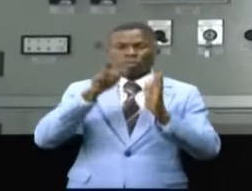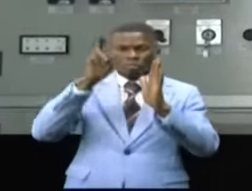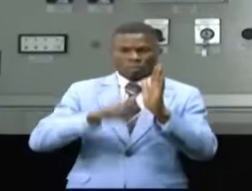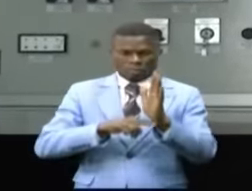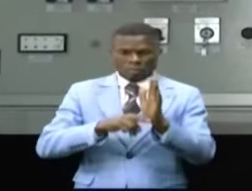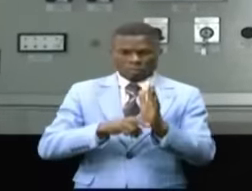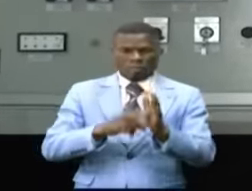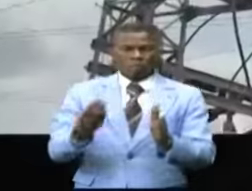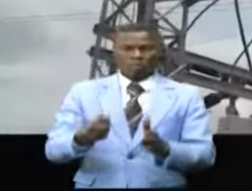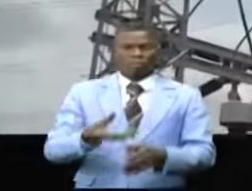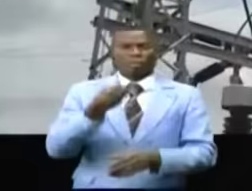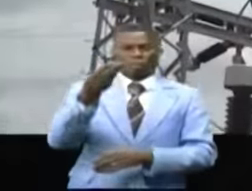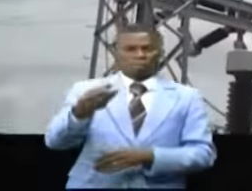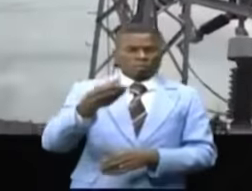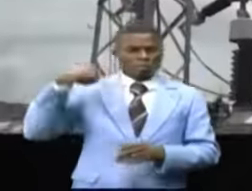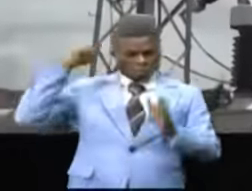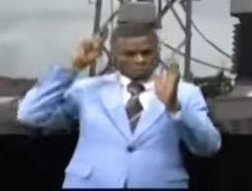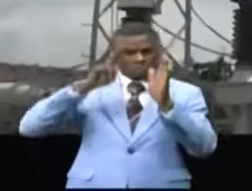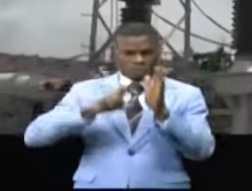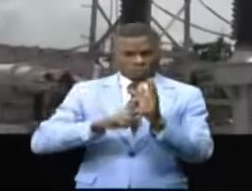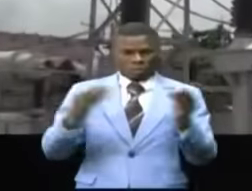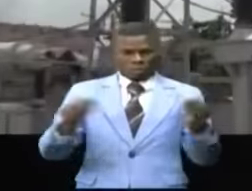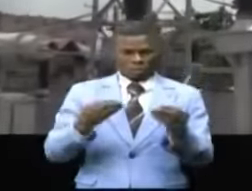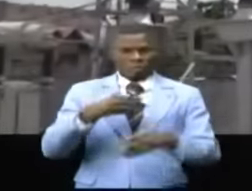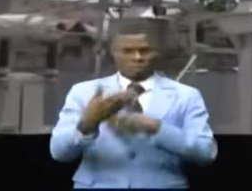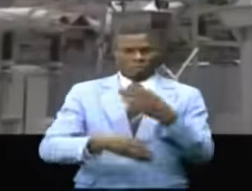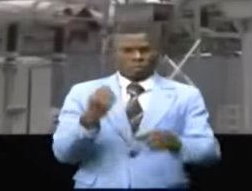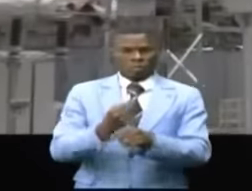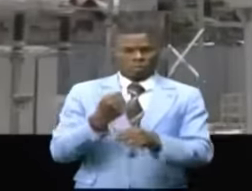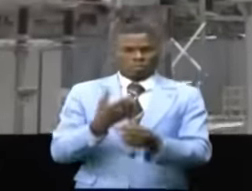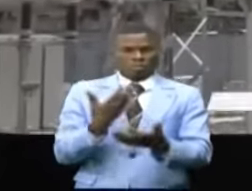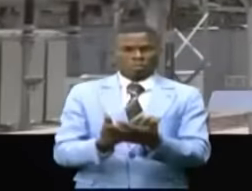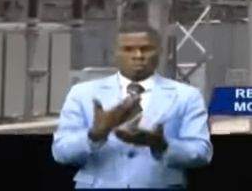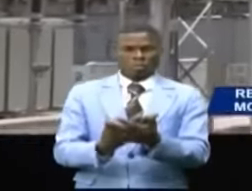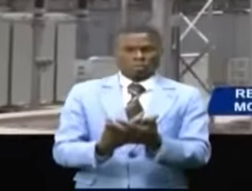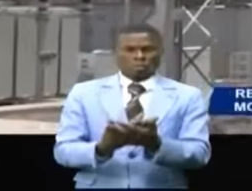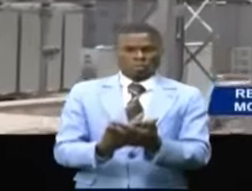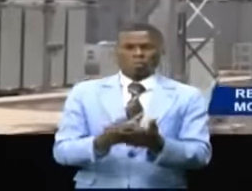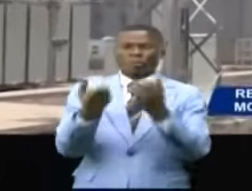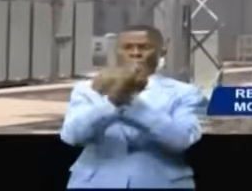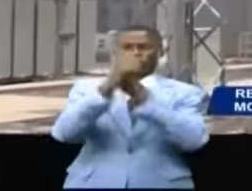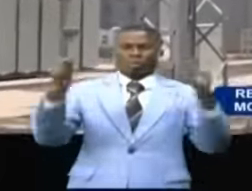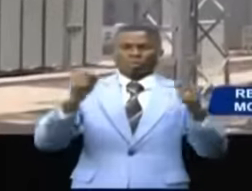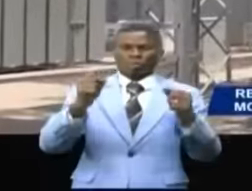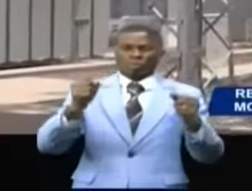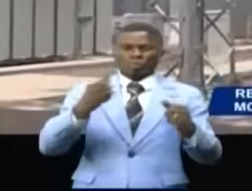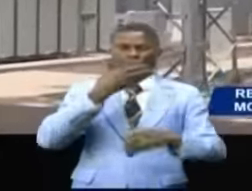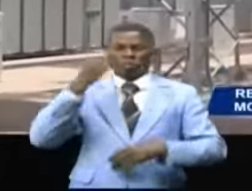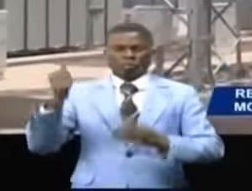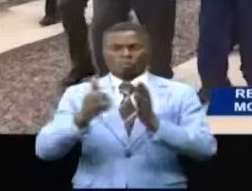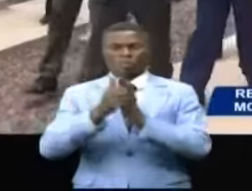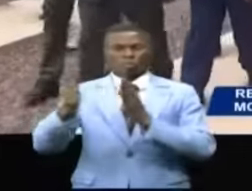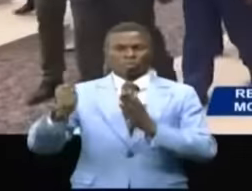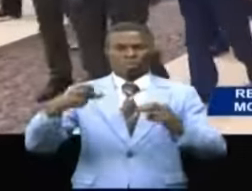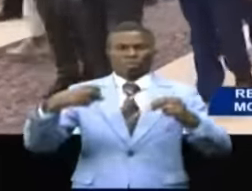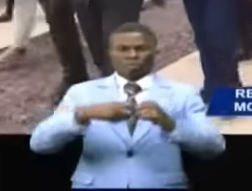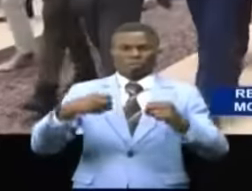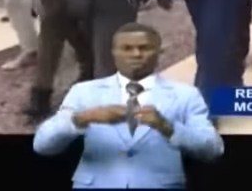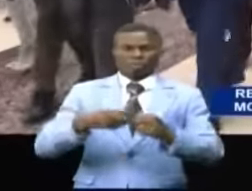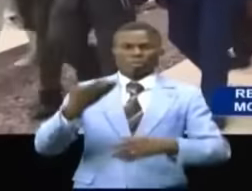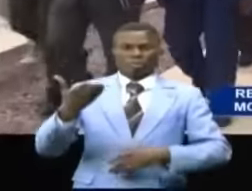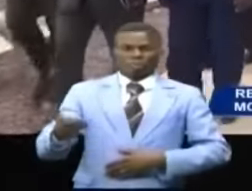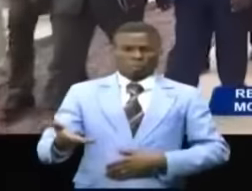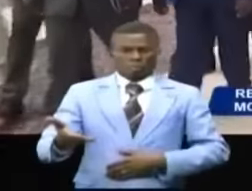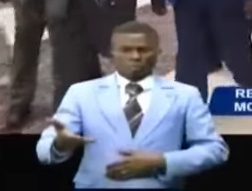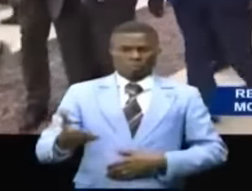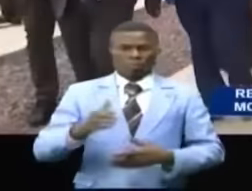de financements du gouvernement en vue d'accélérer les travaux qui déboucheront à une amélioration qualitative et quantitative